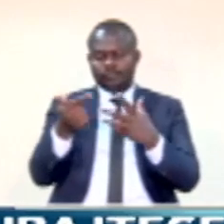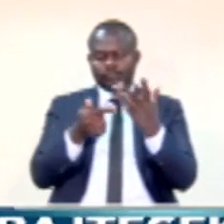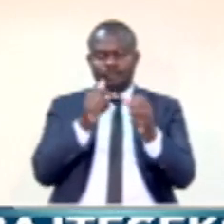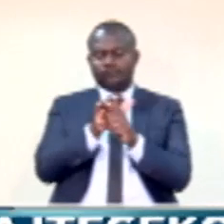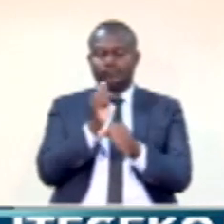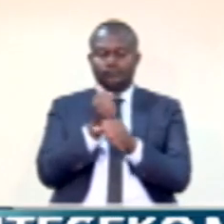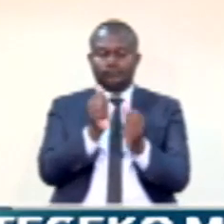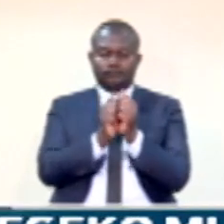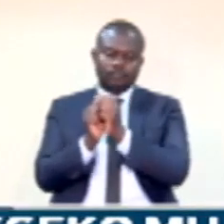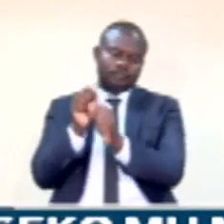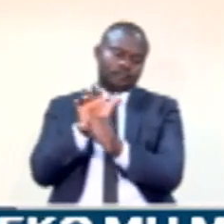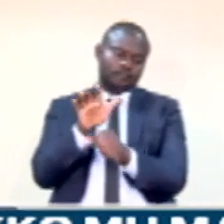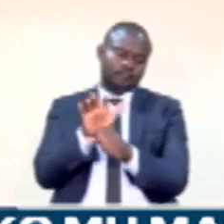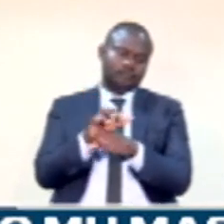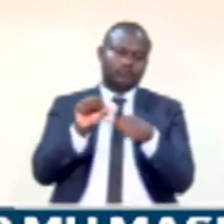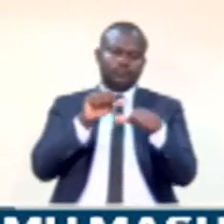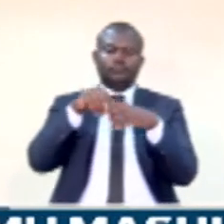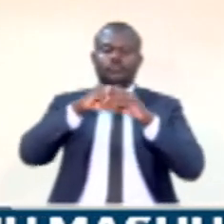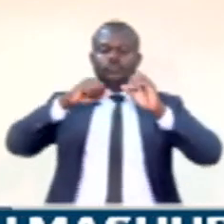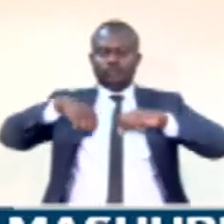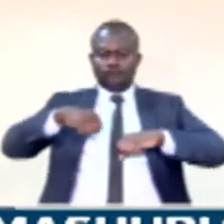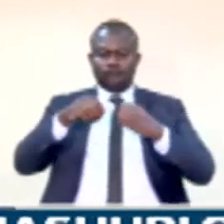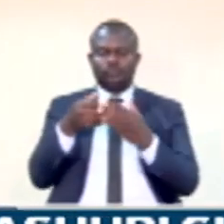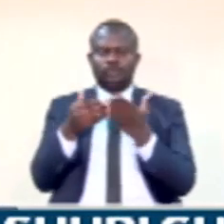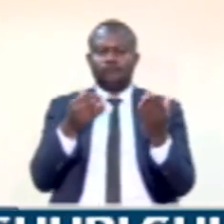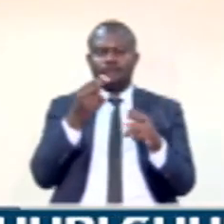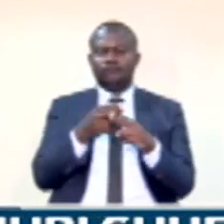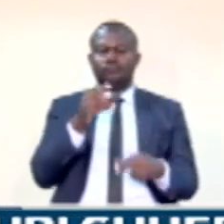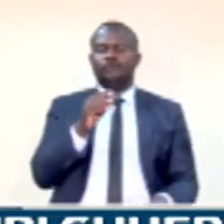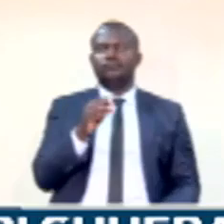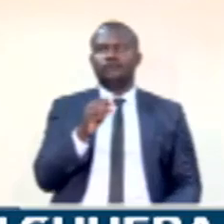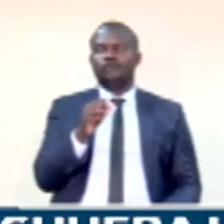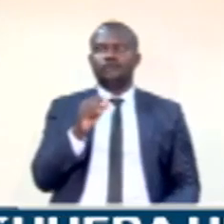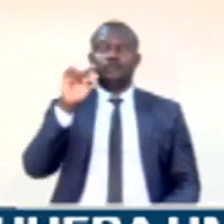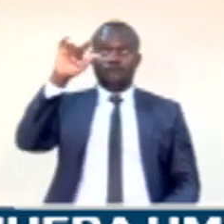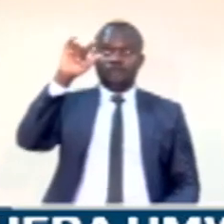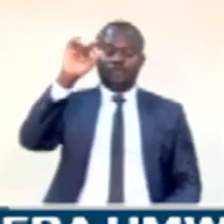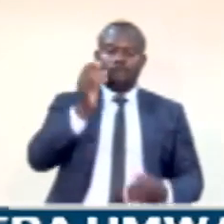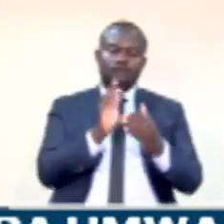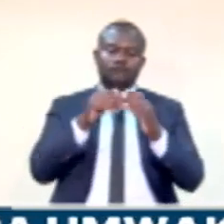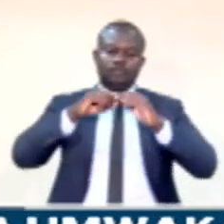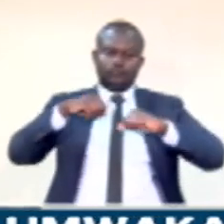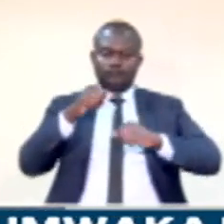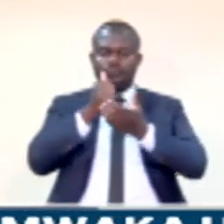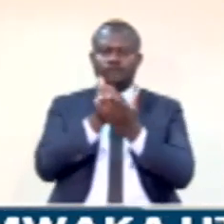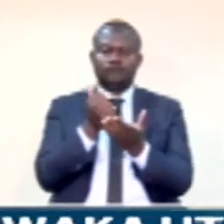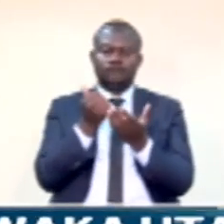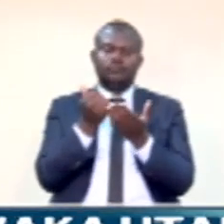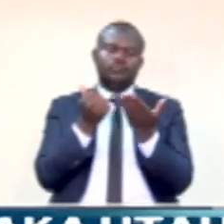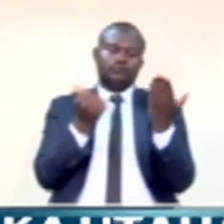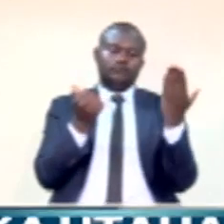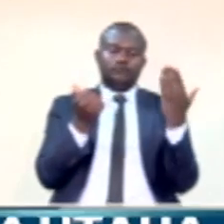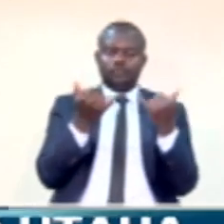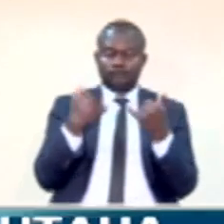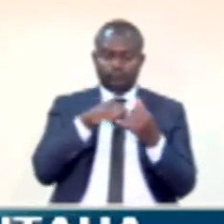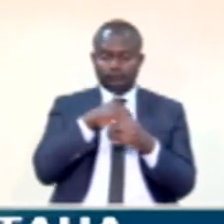dukorana cyane cyane ku bijyanye n'aya masezerano, ibyo twita bilateral air service agreement, adufasha kugenda mu kirere. Urabona